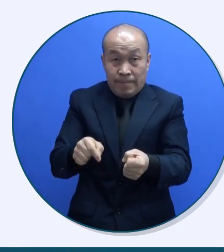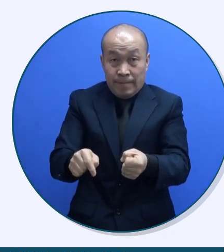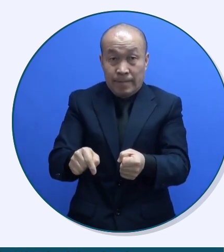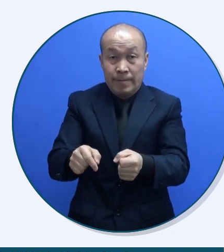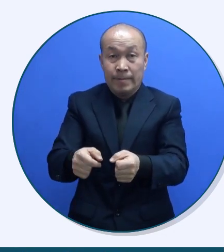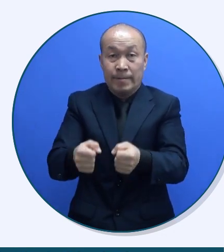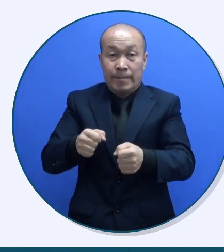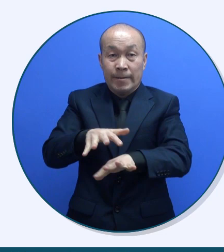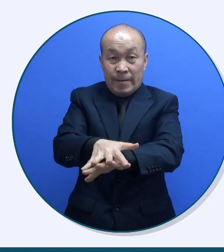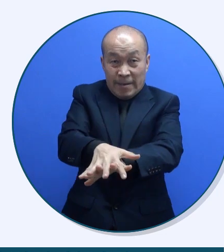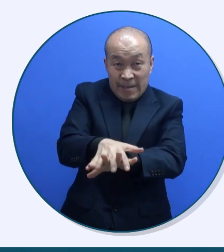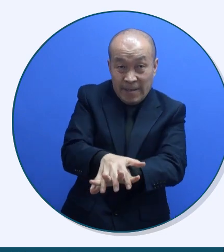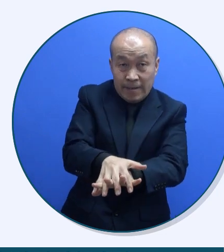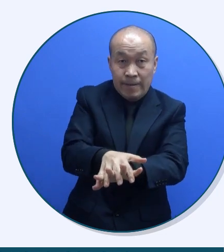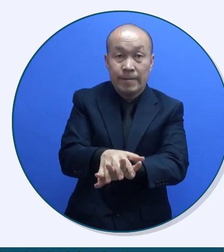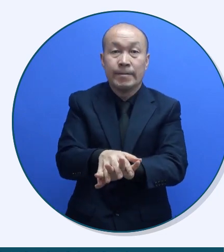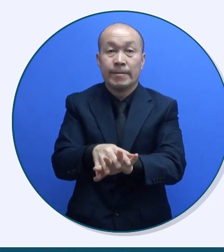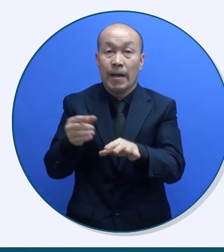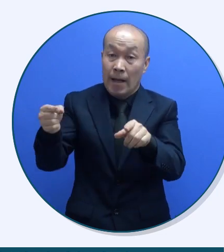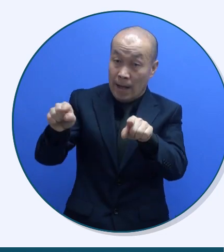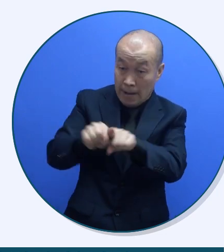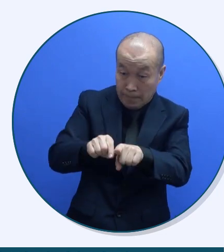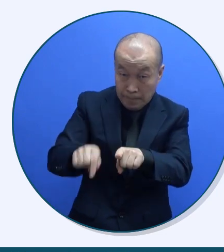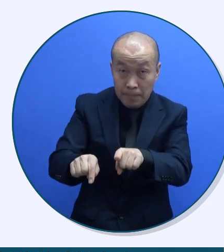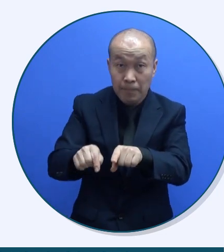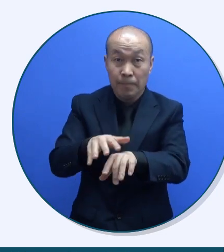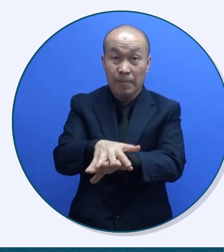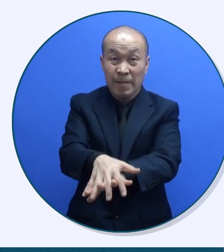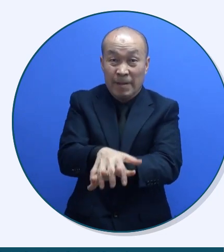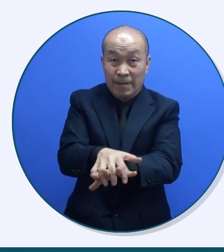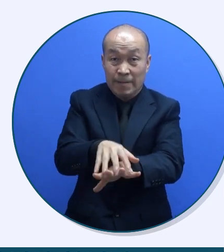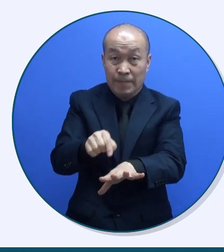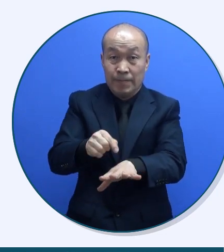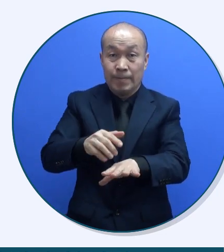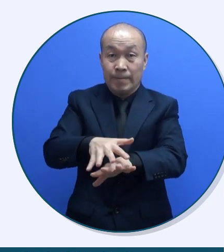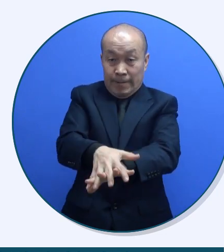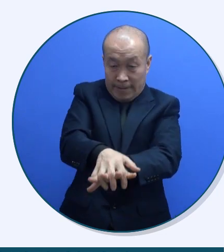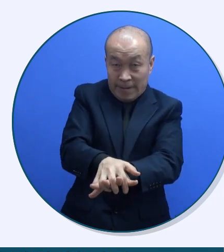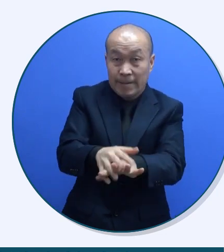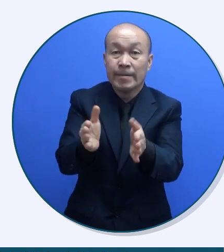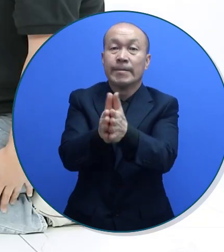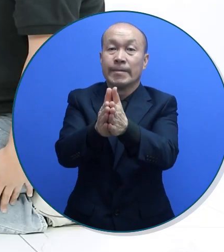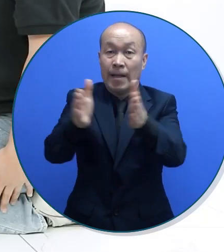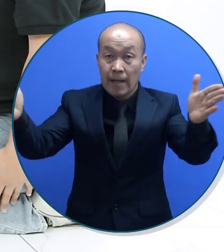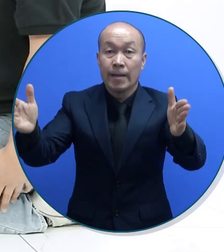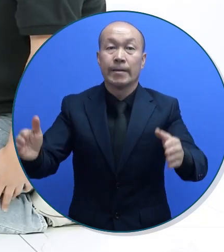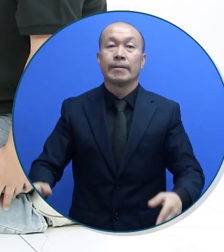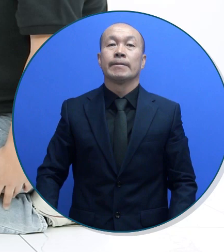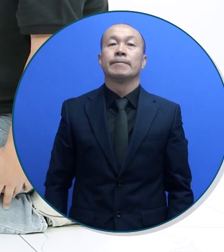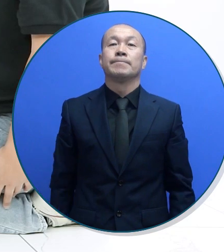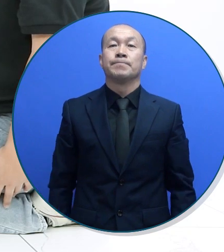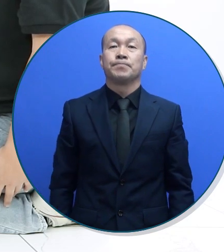아닌 함께하는 것이기에 정기적 충격 이후에 바로 가슴 압박을 시작해야 합니다.